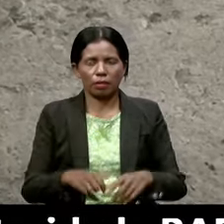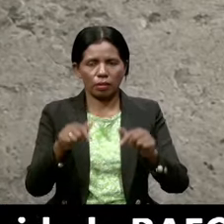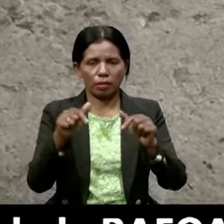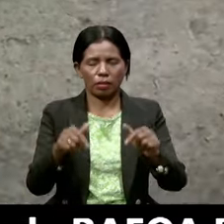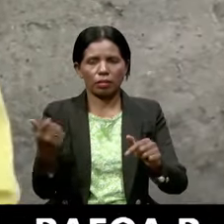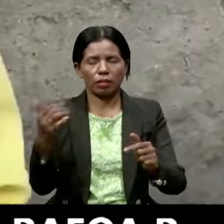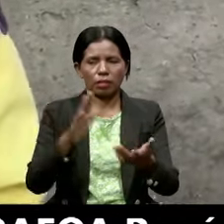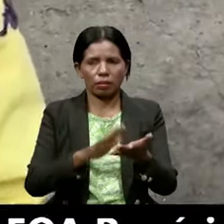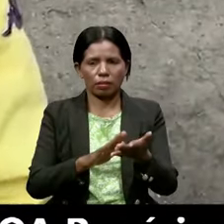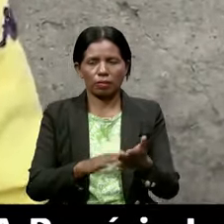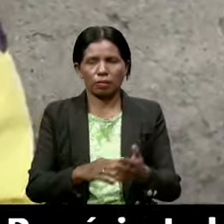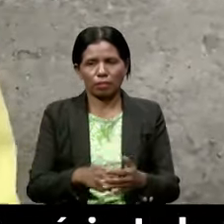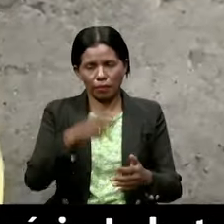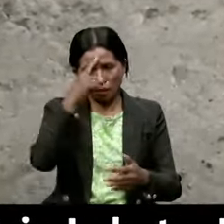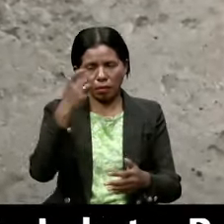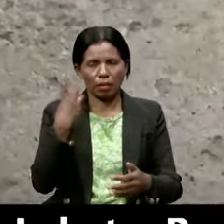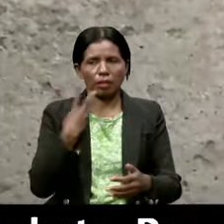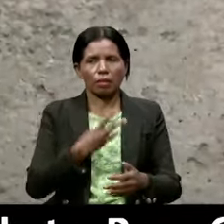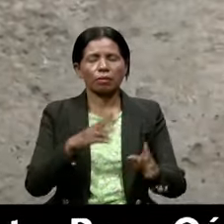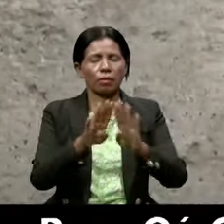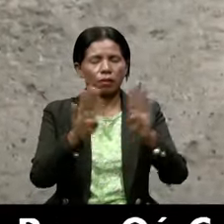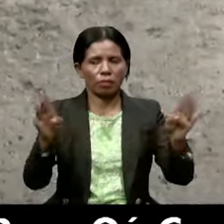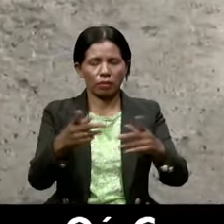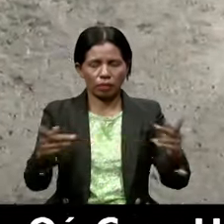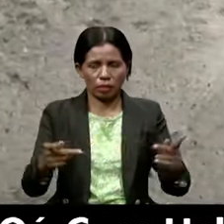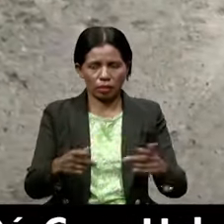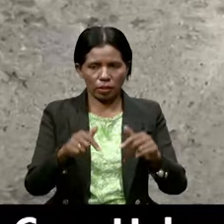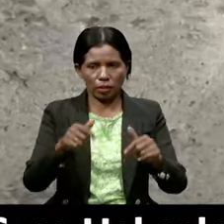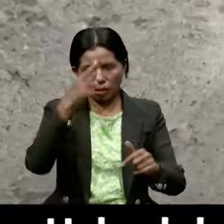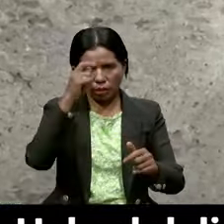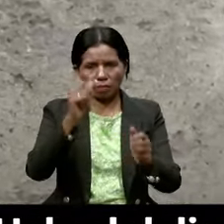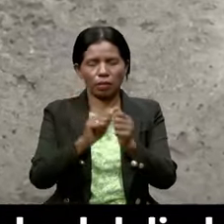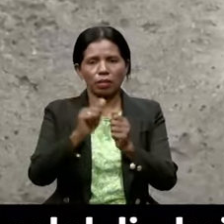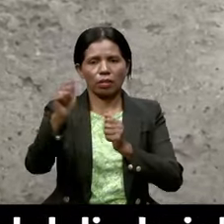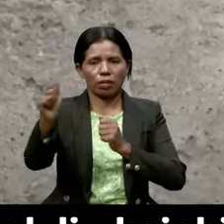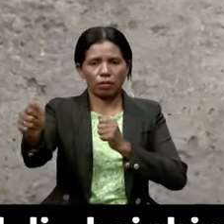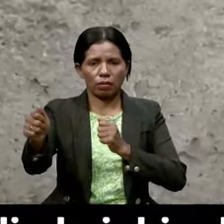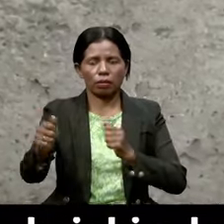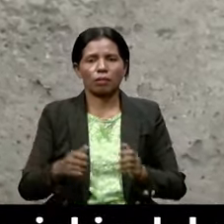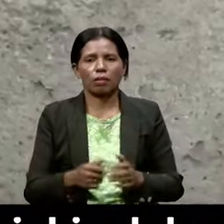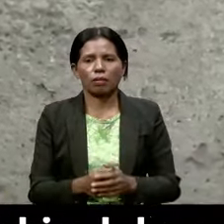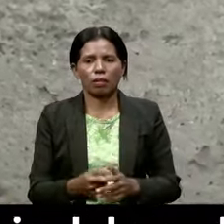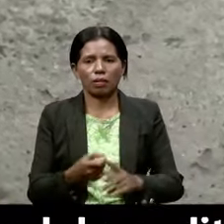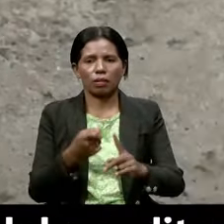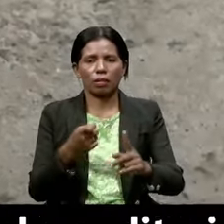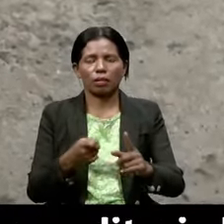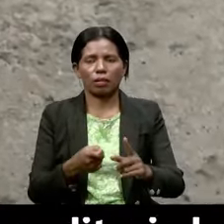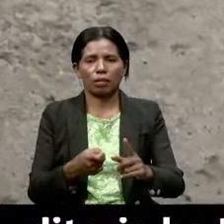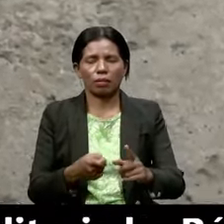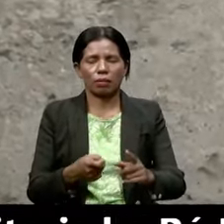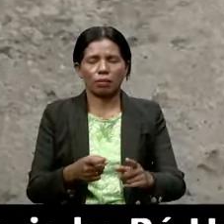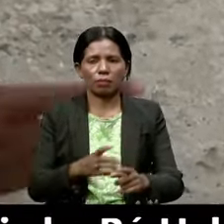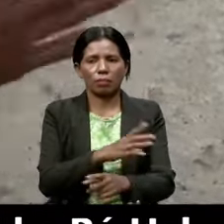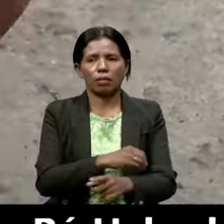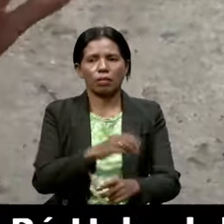sera na escola. Tamba ami loke fatin inda ne tamba distansi husine labar ki kwan sira sai husine ba dukurai do